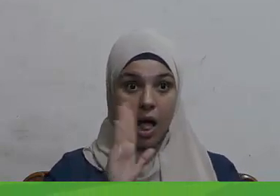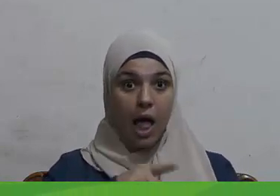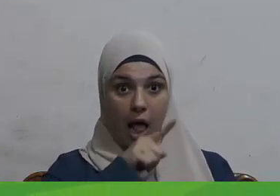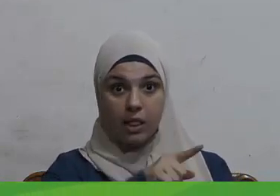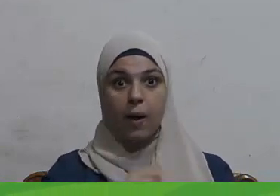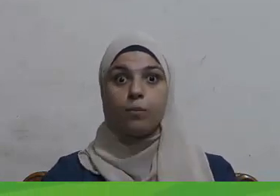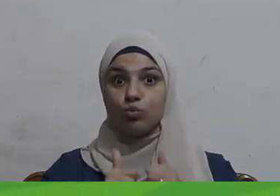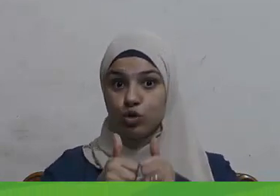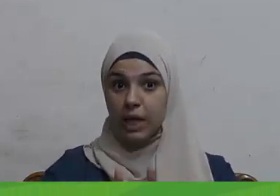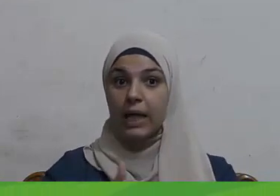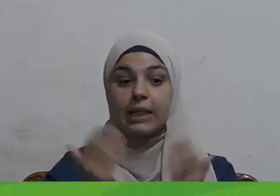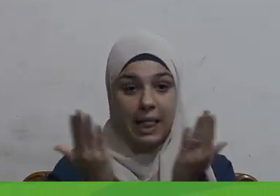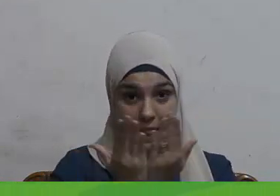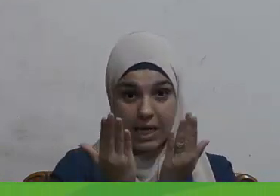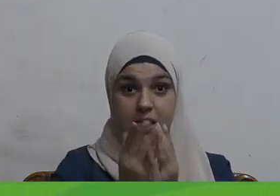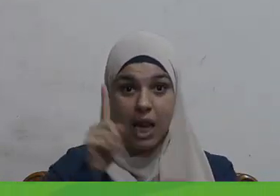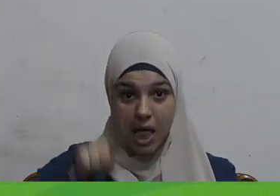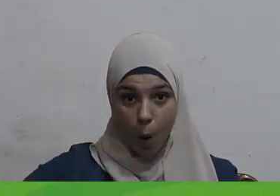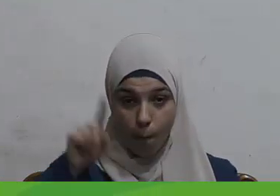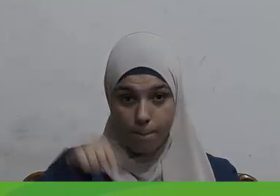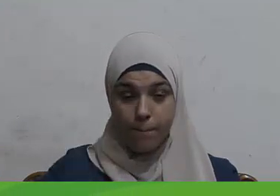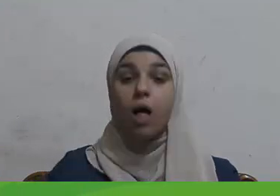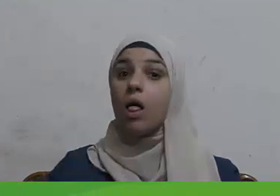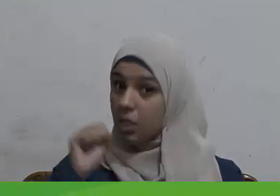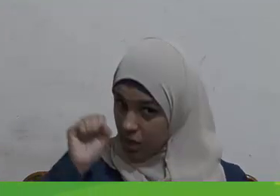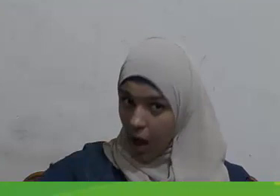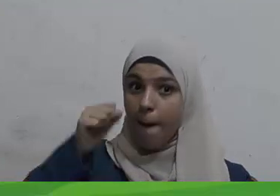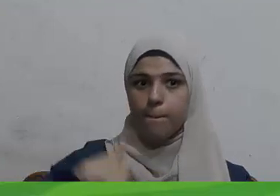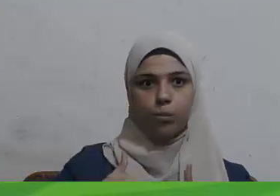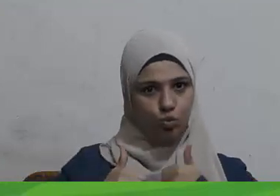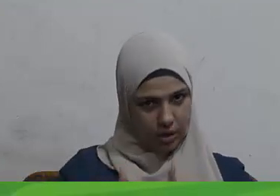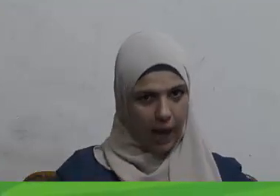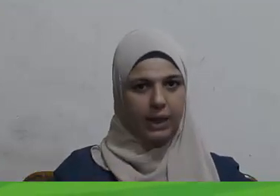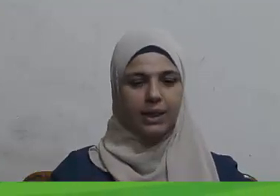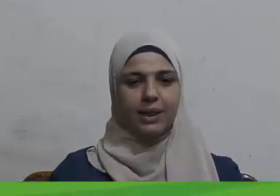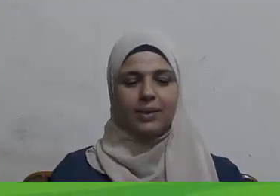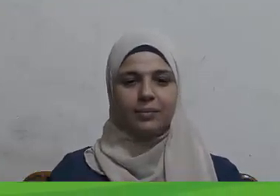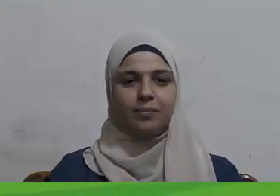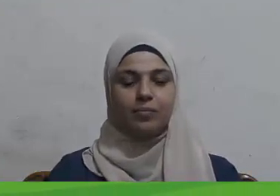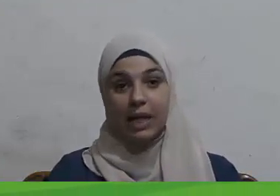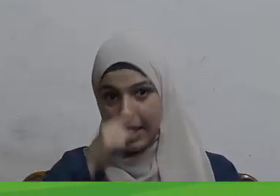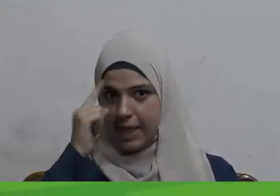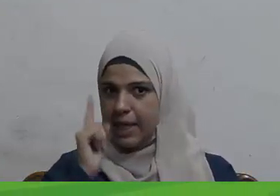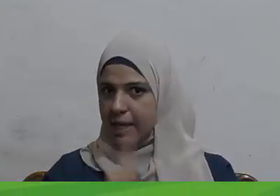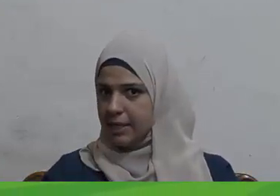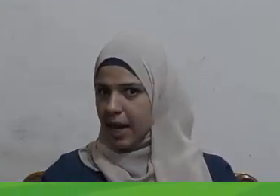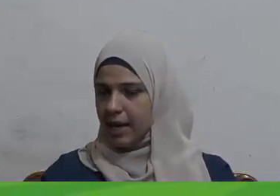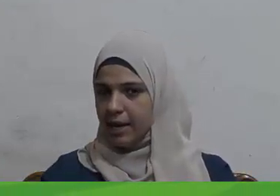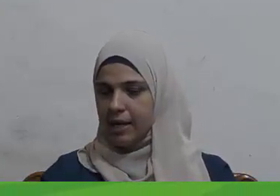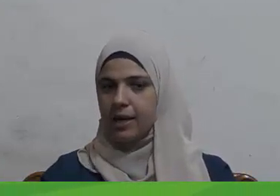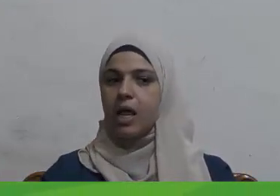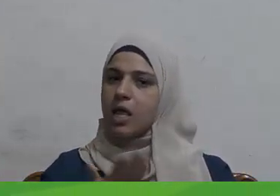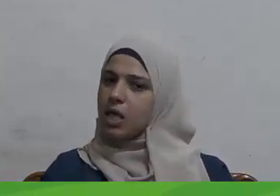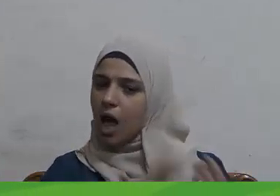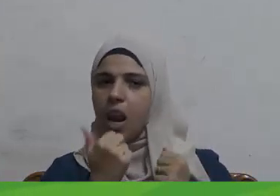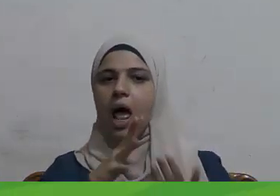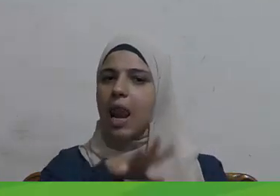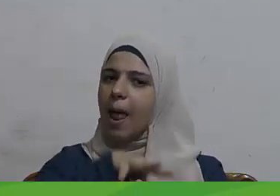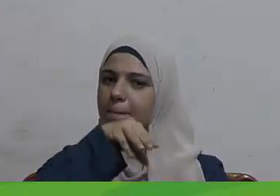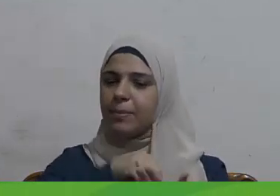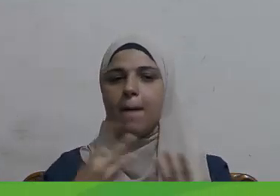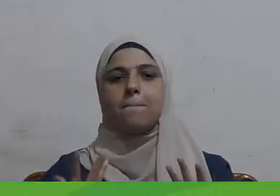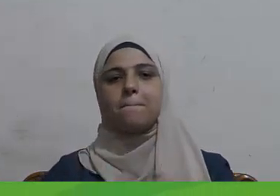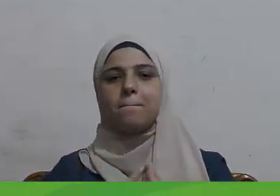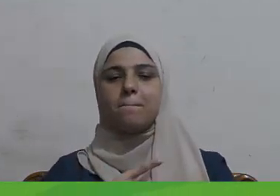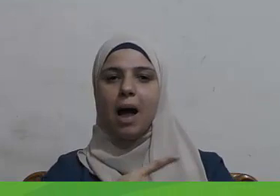هل أنت مستعد لدرس اليوم؟ بالطبع مستعد. إذن هيا